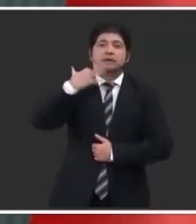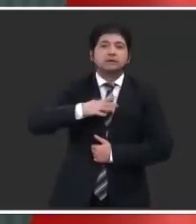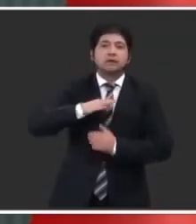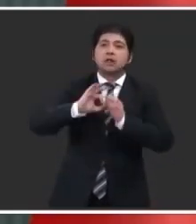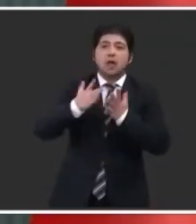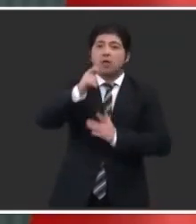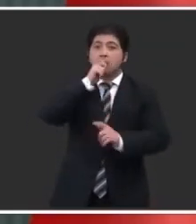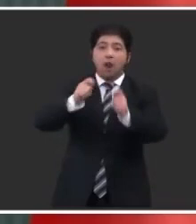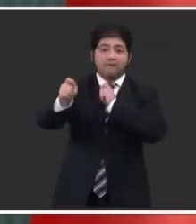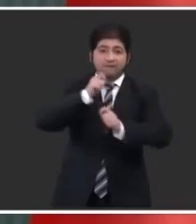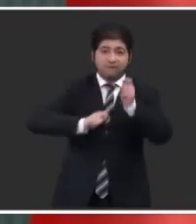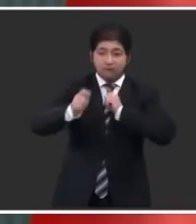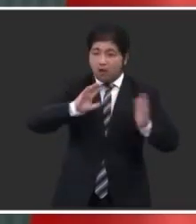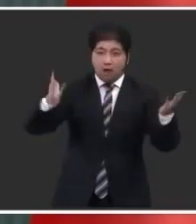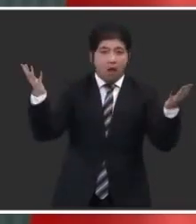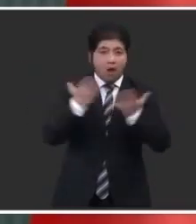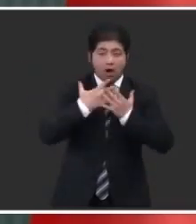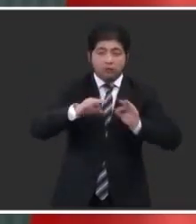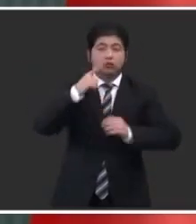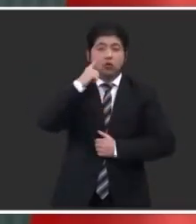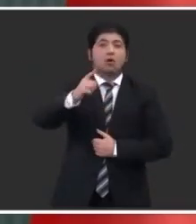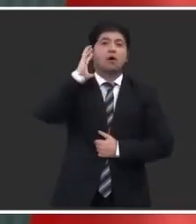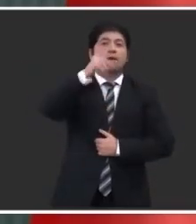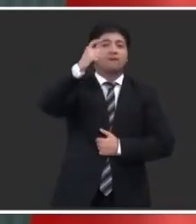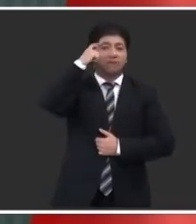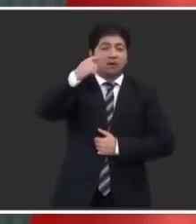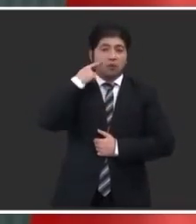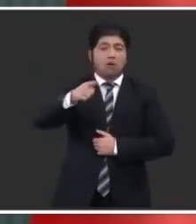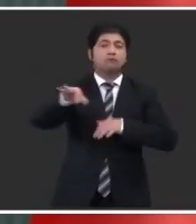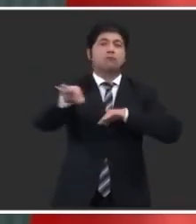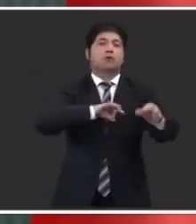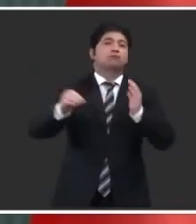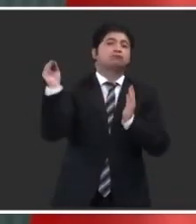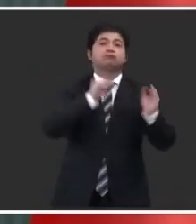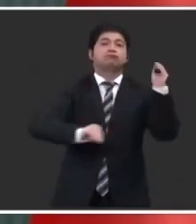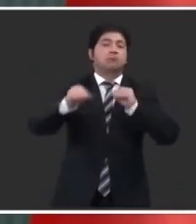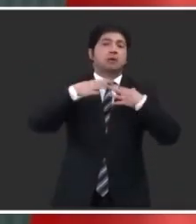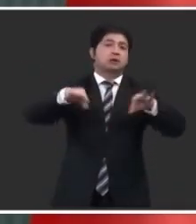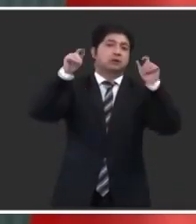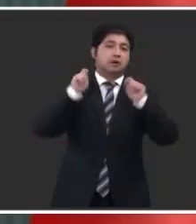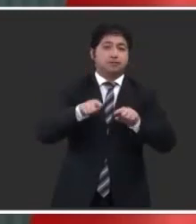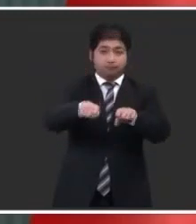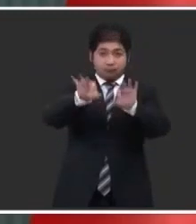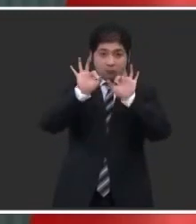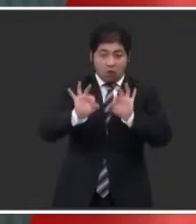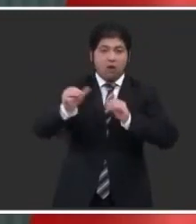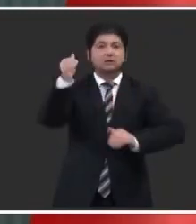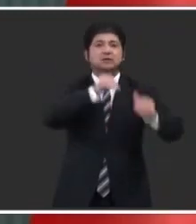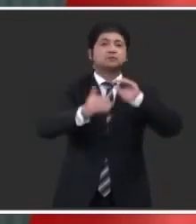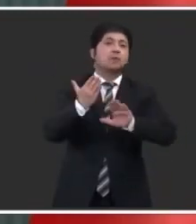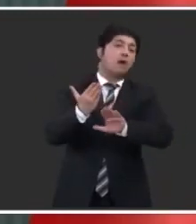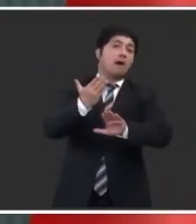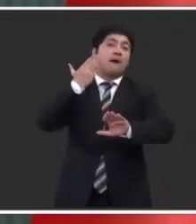tekliflerini alarak özellikle vizyonumuzu somutlaştıracağız Böylece seçimlerden